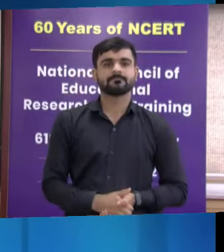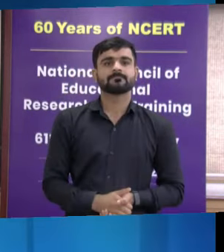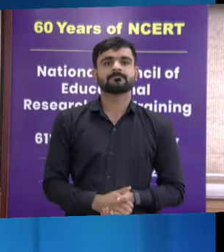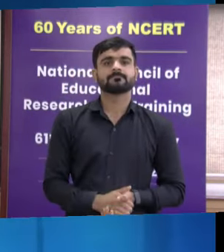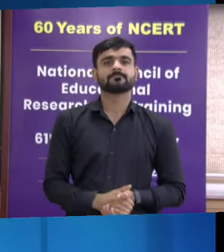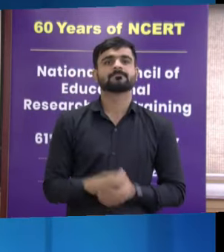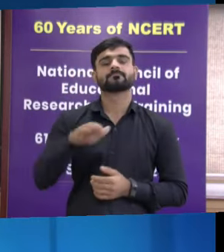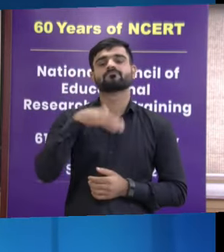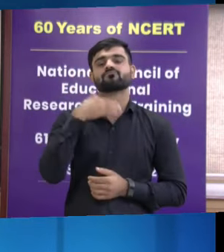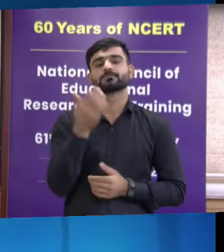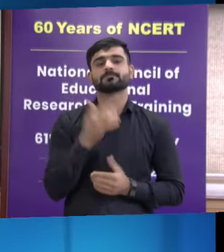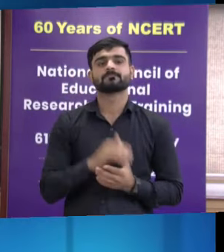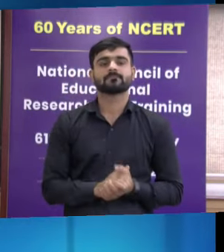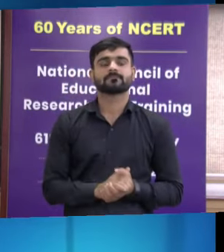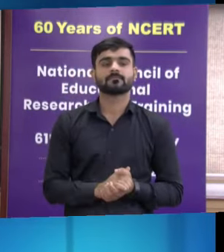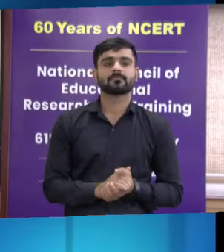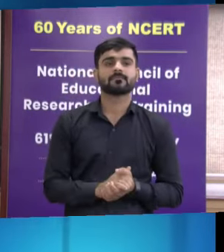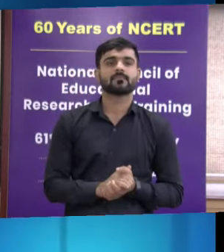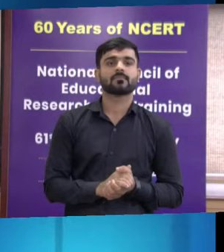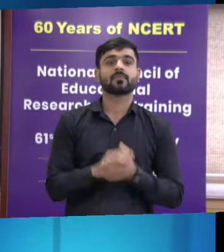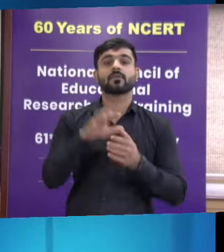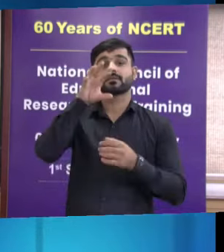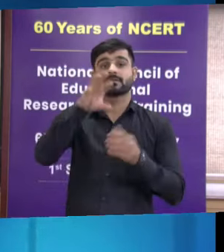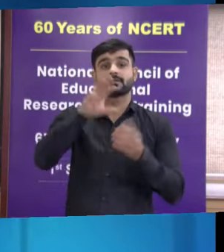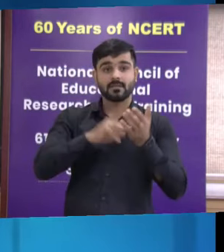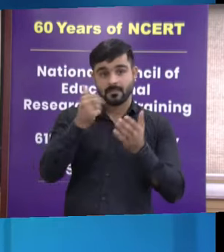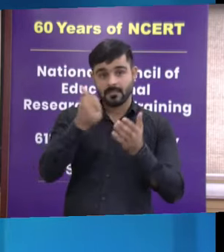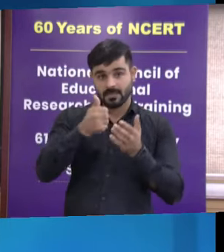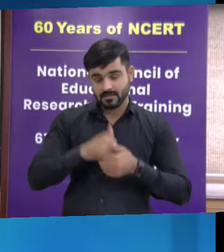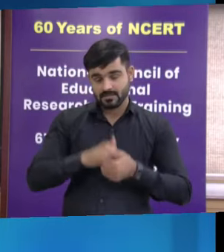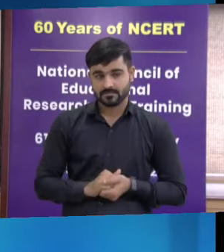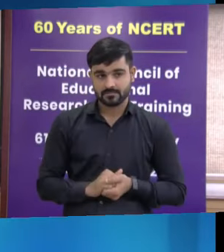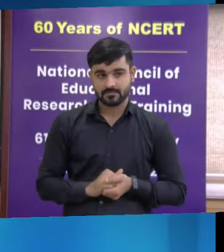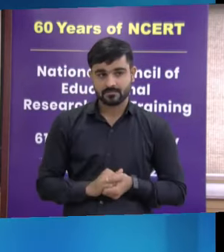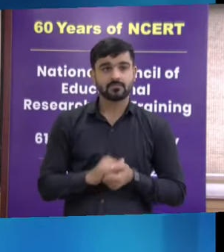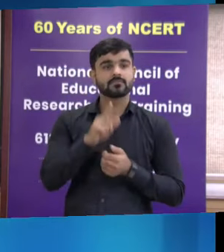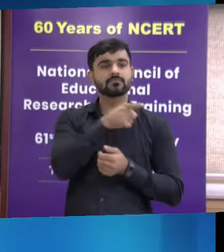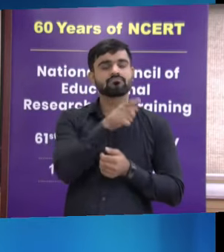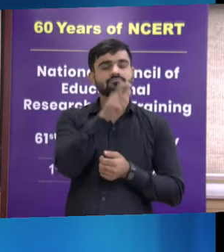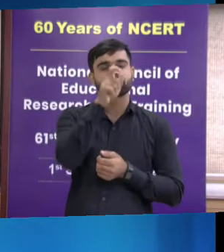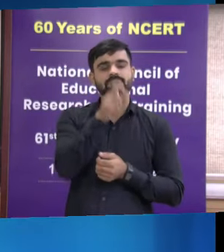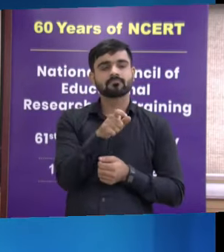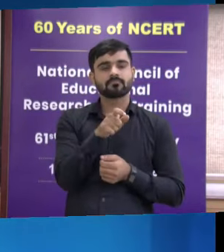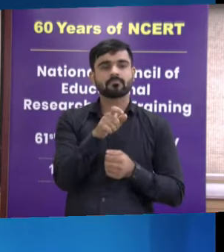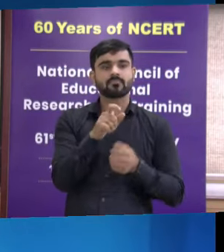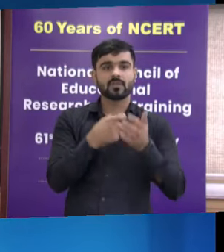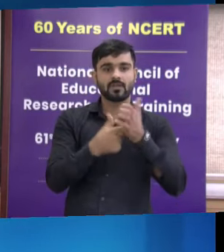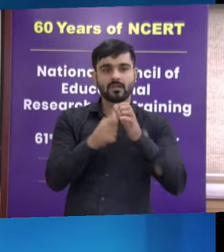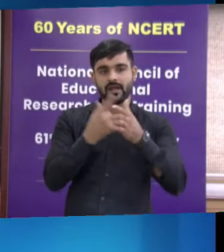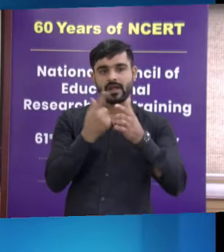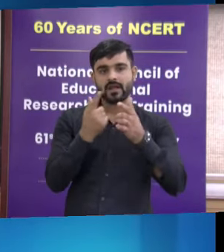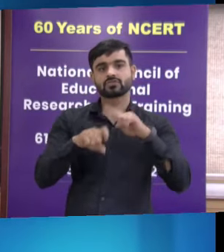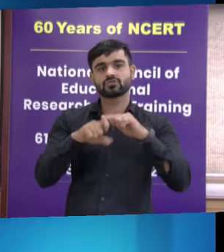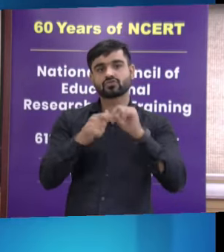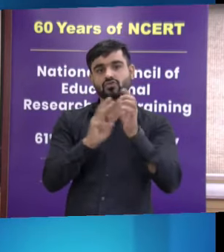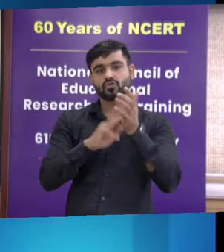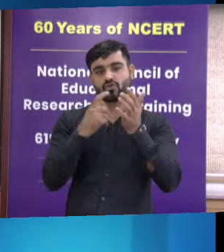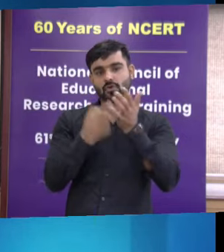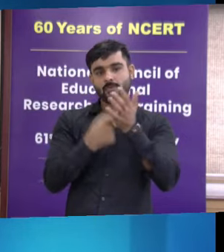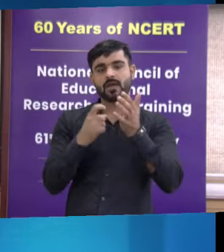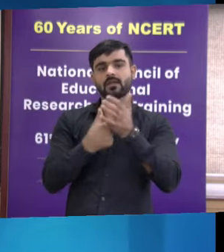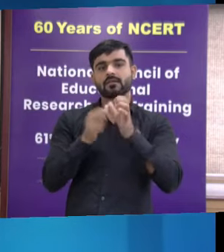हमारे माननीय राज्य मंत्री श्री राजकुमार रंजन जी,